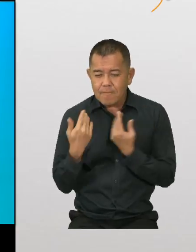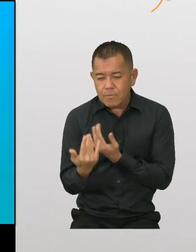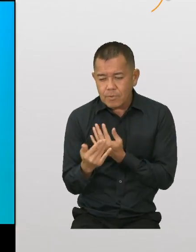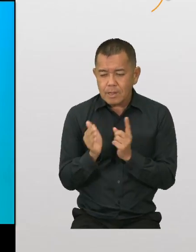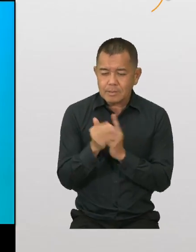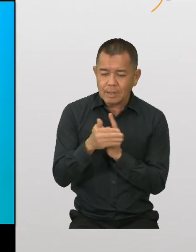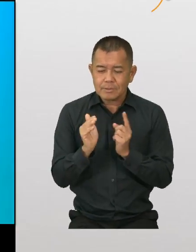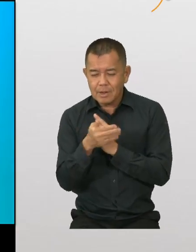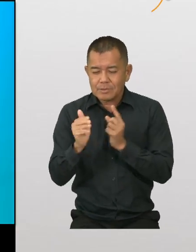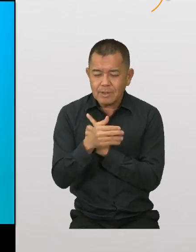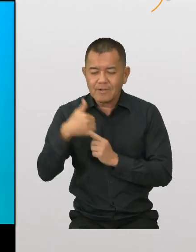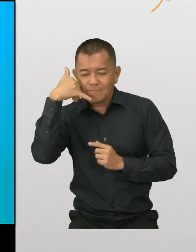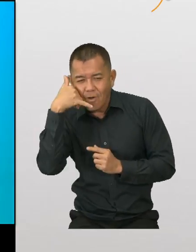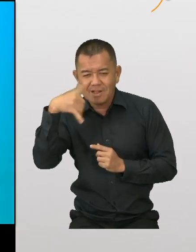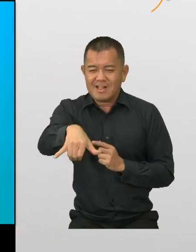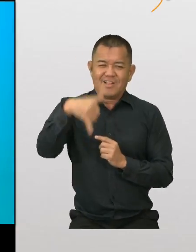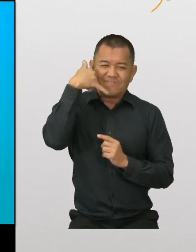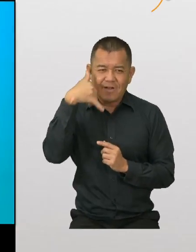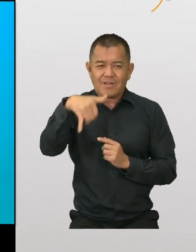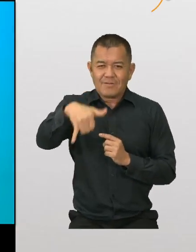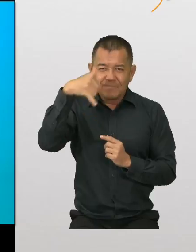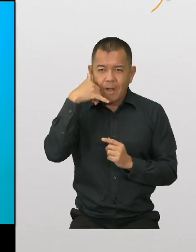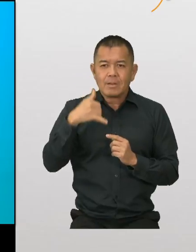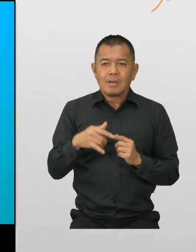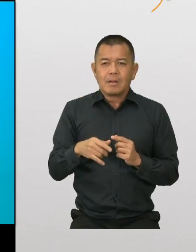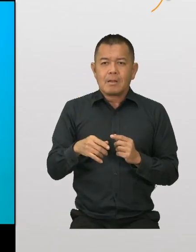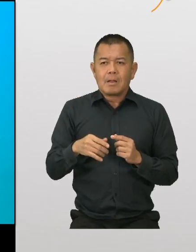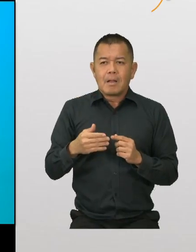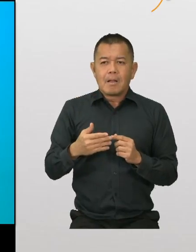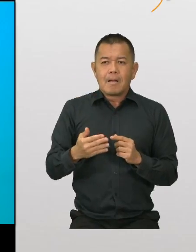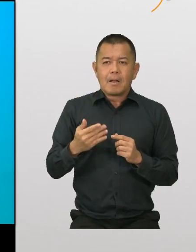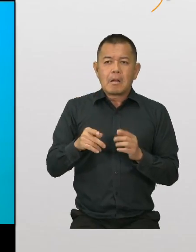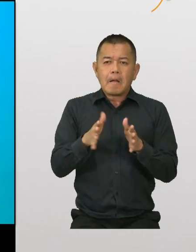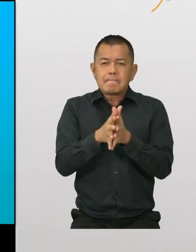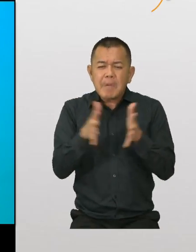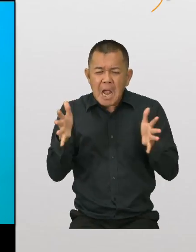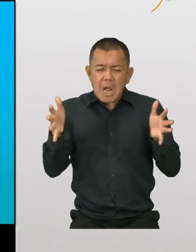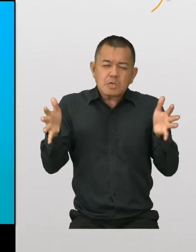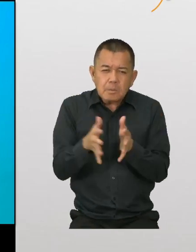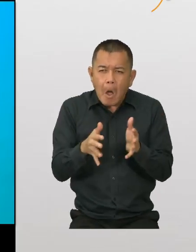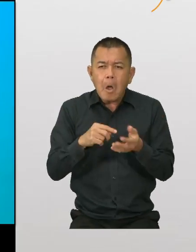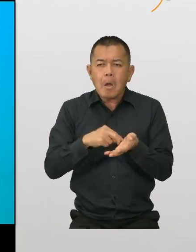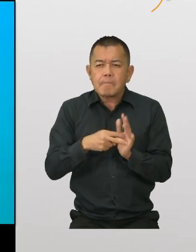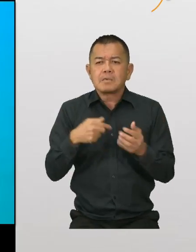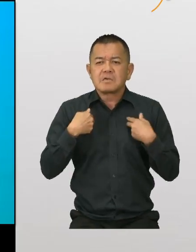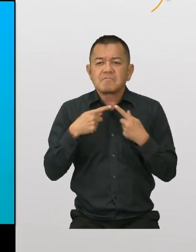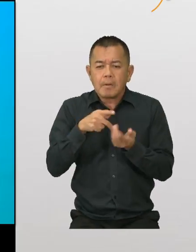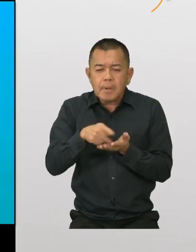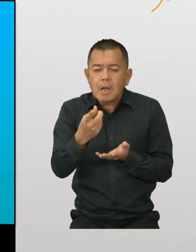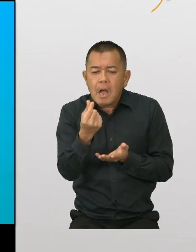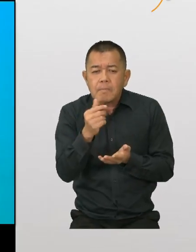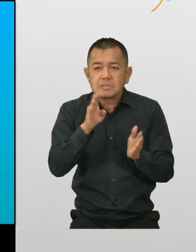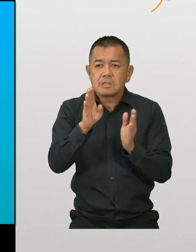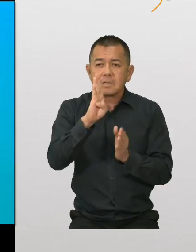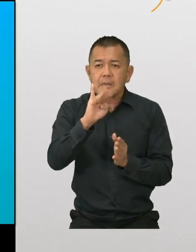8块 family 左 was. 右 The telecommunications 一整 bill 年 was lower 只 than 需要 about 100 $8 a month or $100 a year or 现在 so. 不少家庭已经 Today, 不安